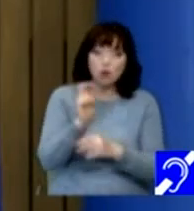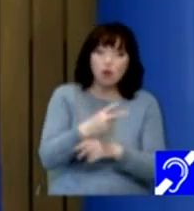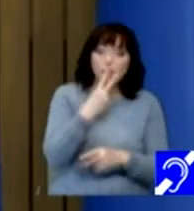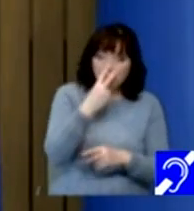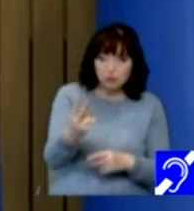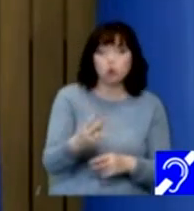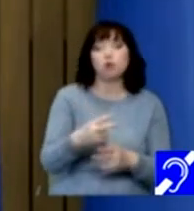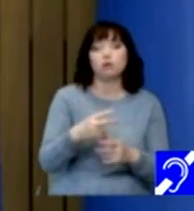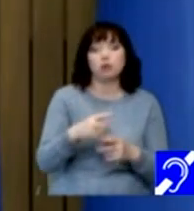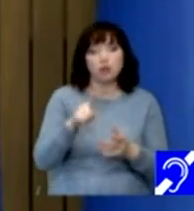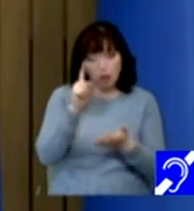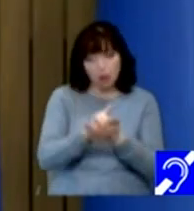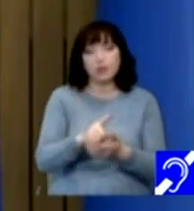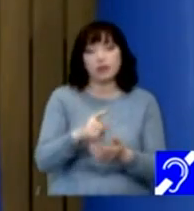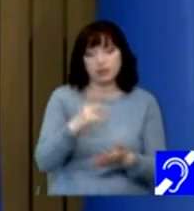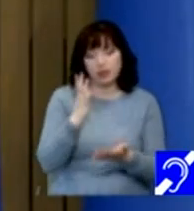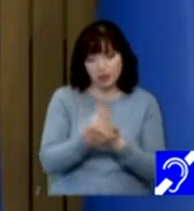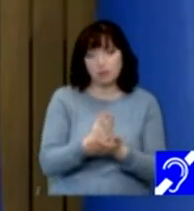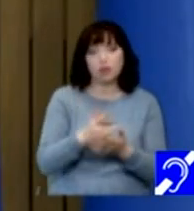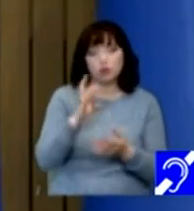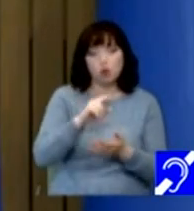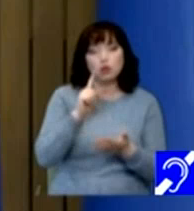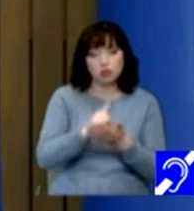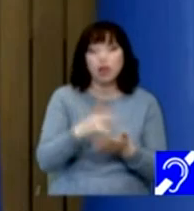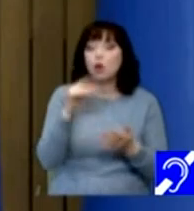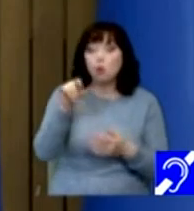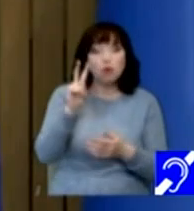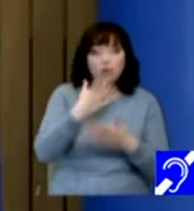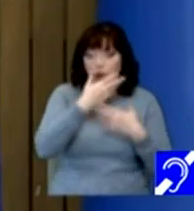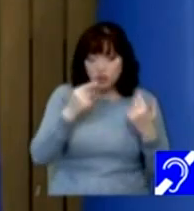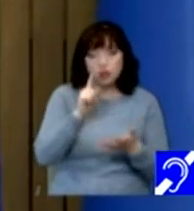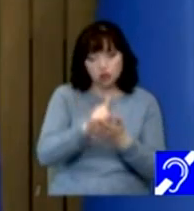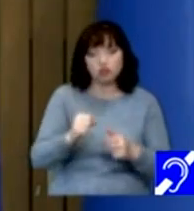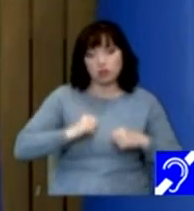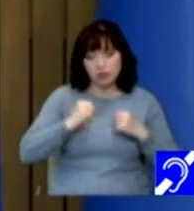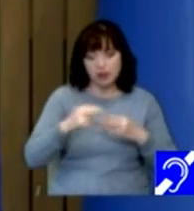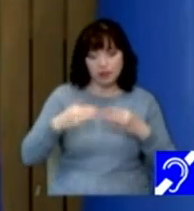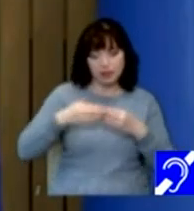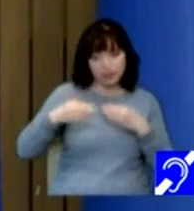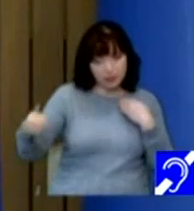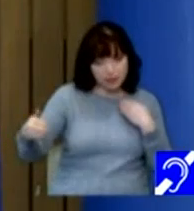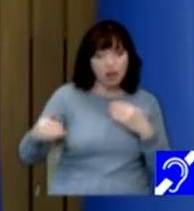Târgul de Crăciun. Cu toate acestea, îndemnăm să păstreze distanța, să păstreze